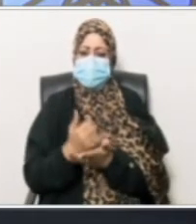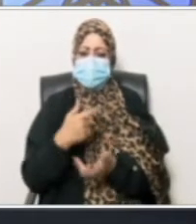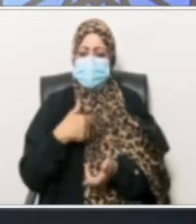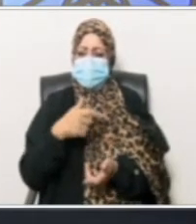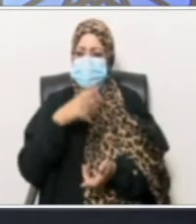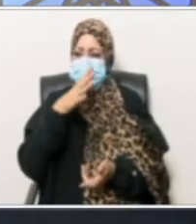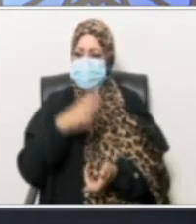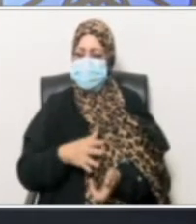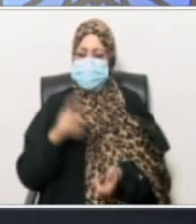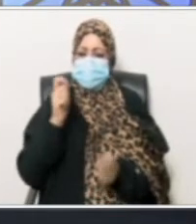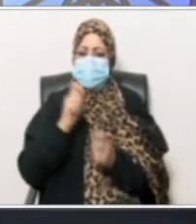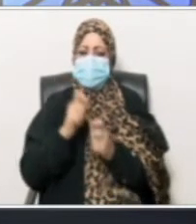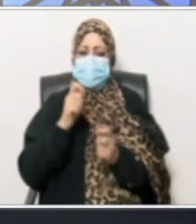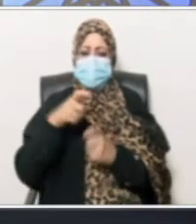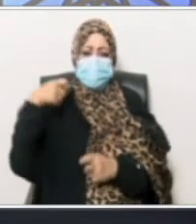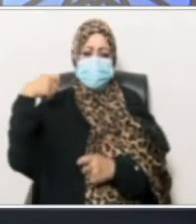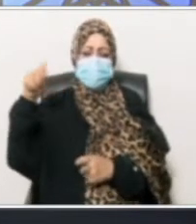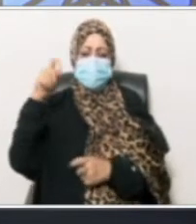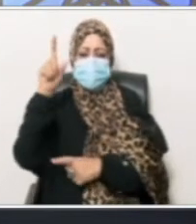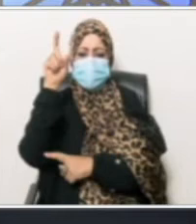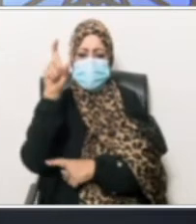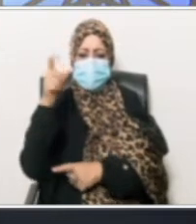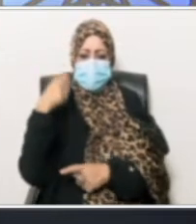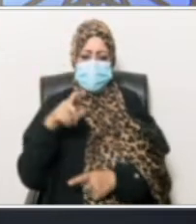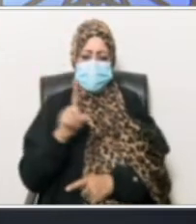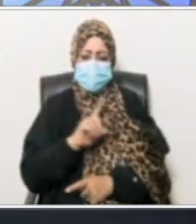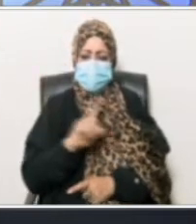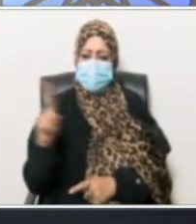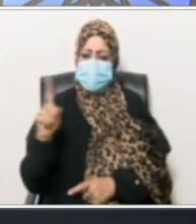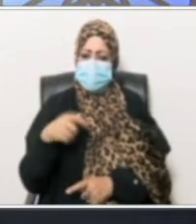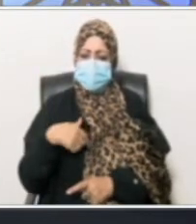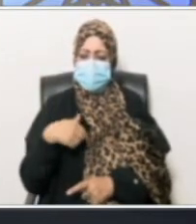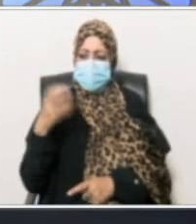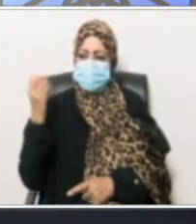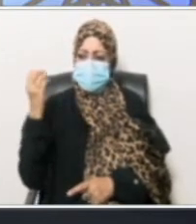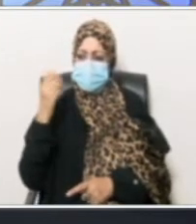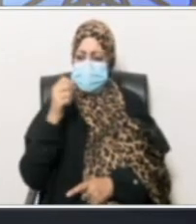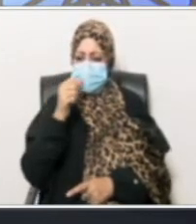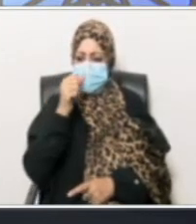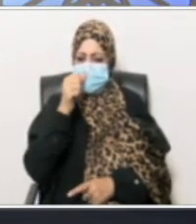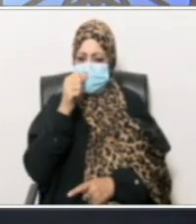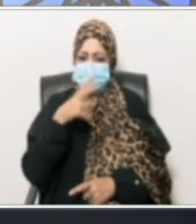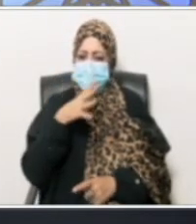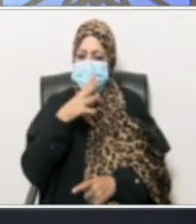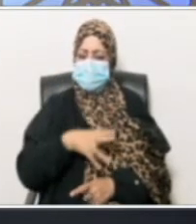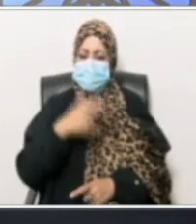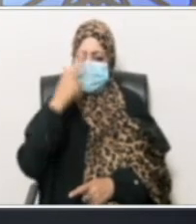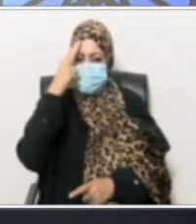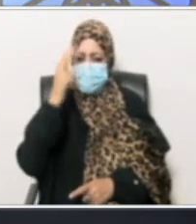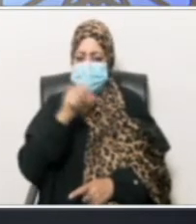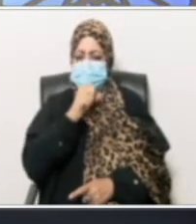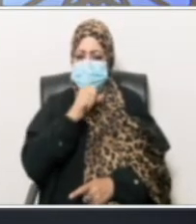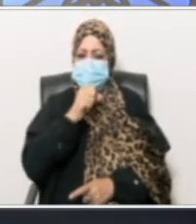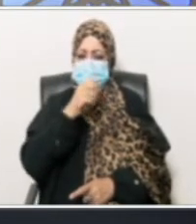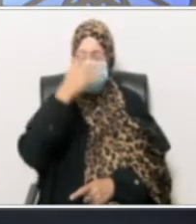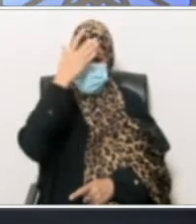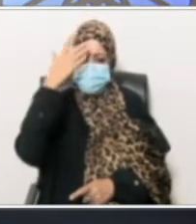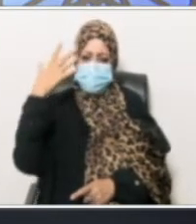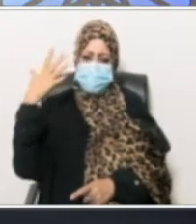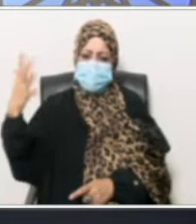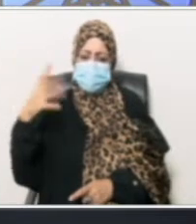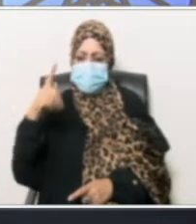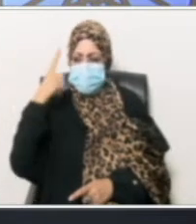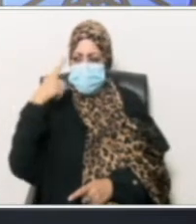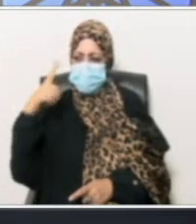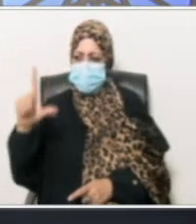لا نحن مع الشيخ الصادق الغرياني ومع علماء ليبيا البلدية. والآن وأنت الآن تشهد أمام الناس وأمام الله